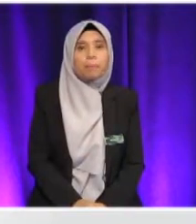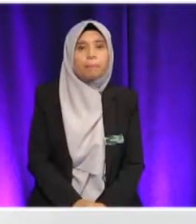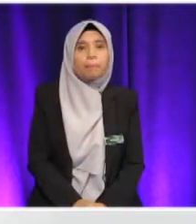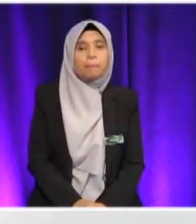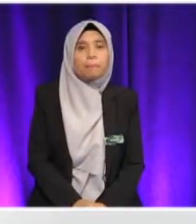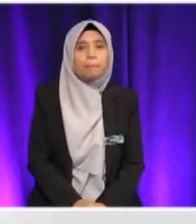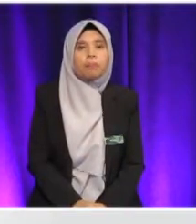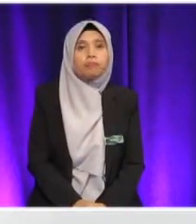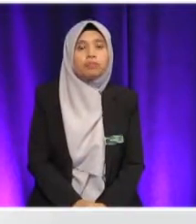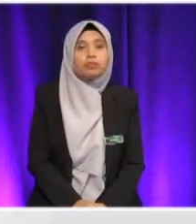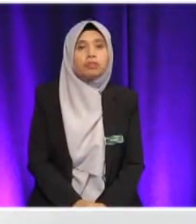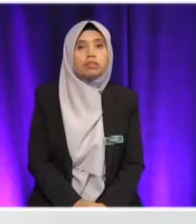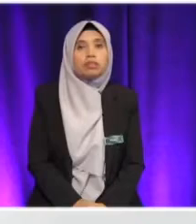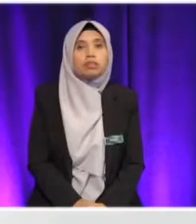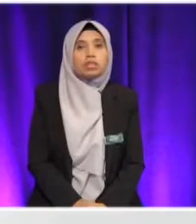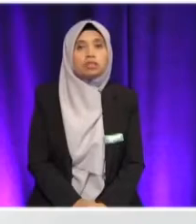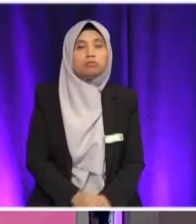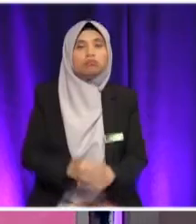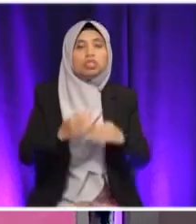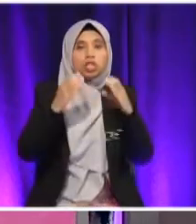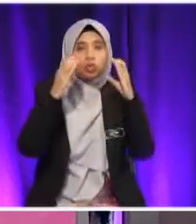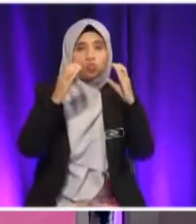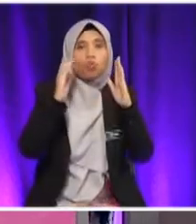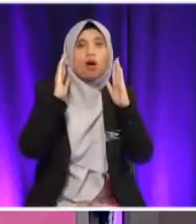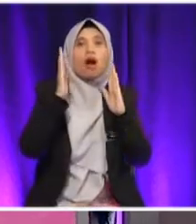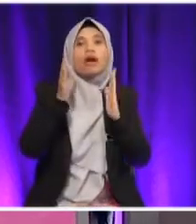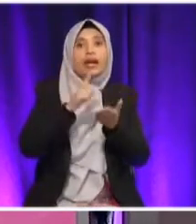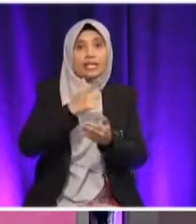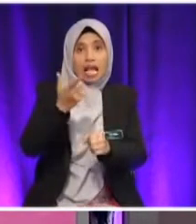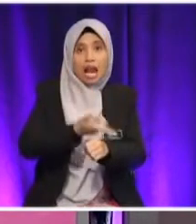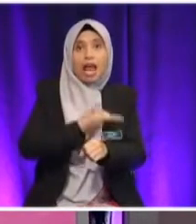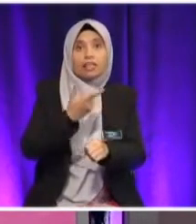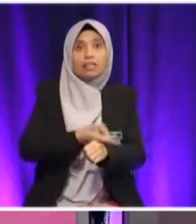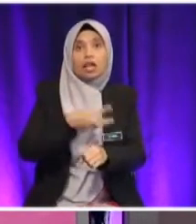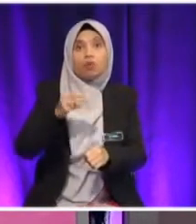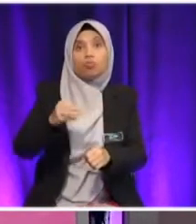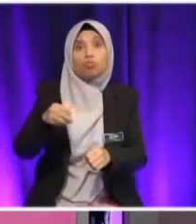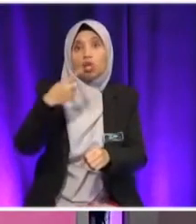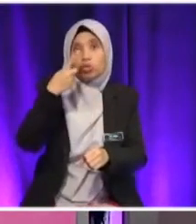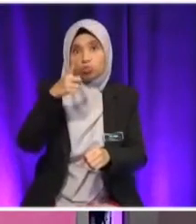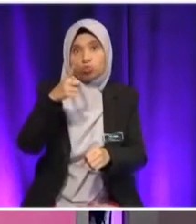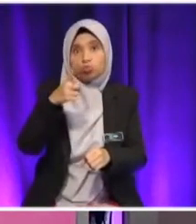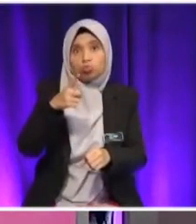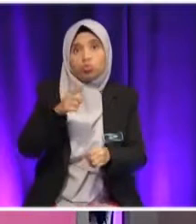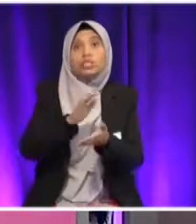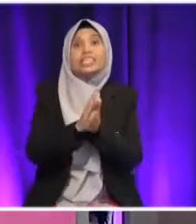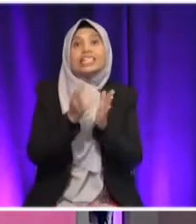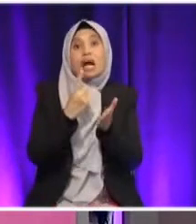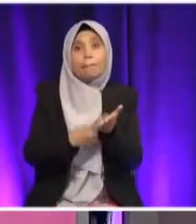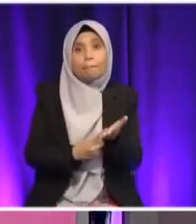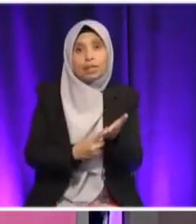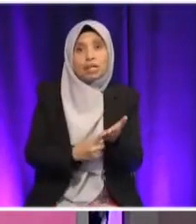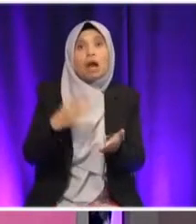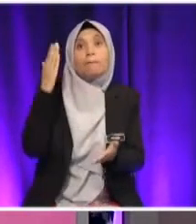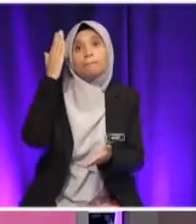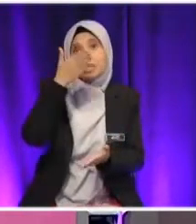saya akan latih anak murid saya Apu yang tidak jadi sebagai dia punya inspirasi year